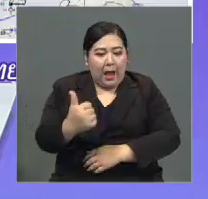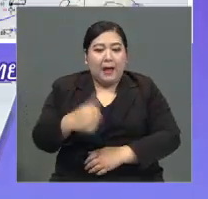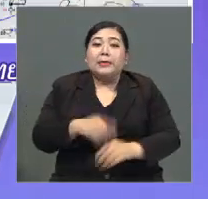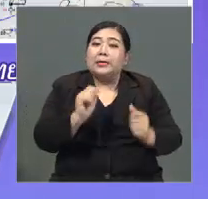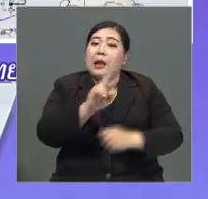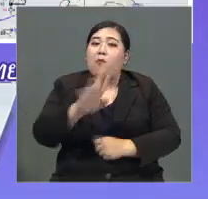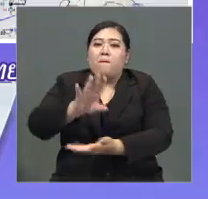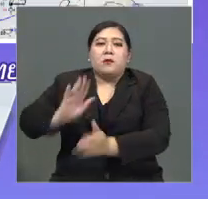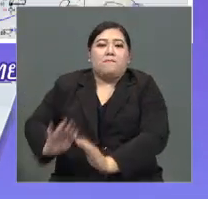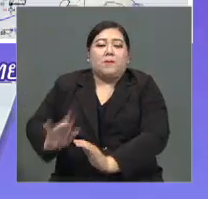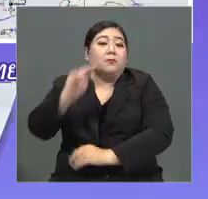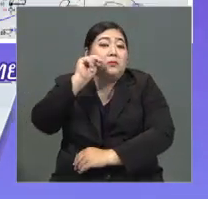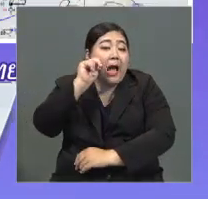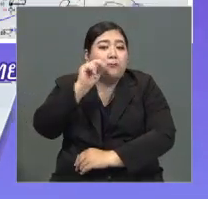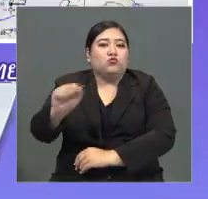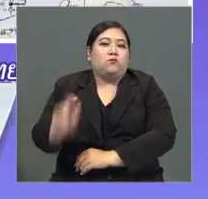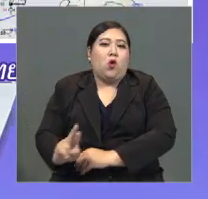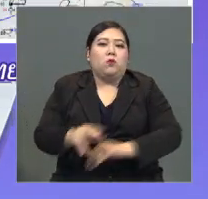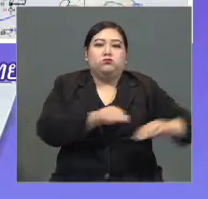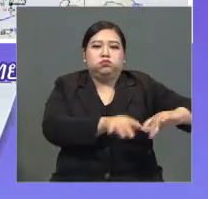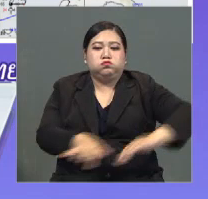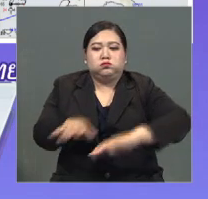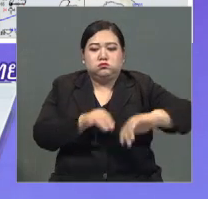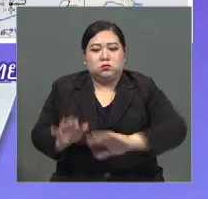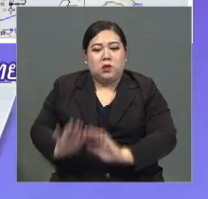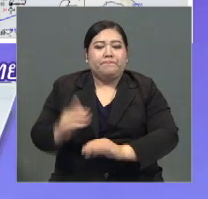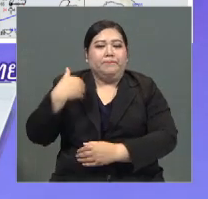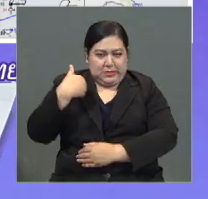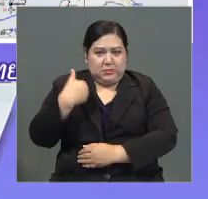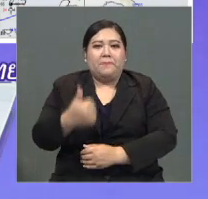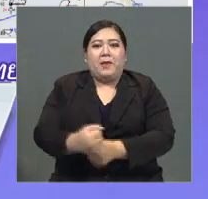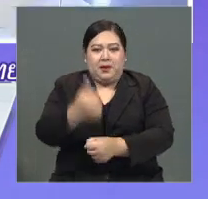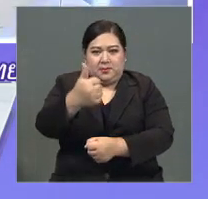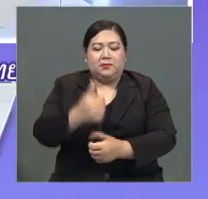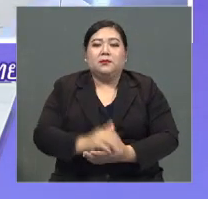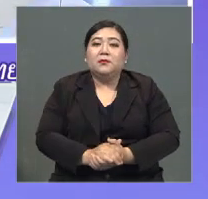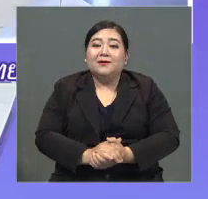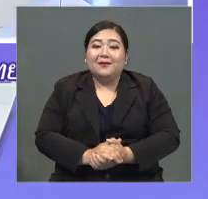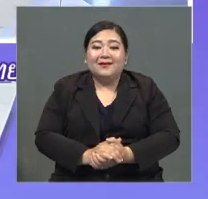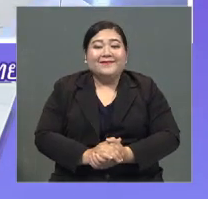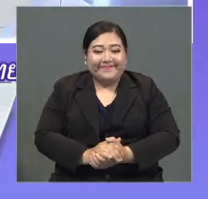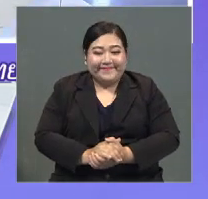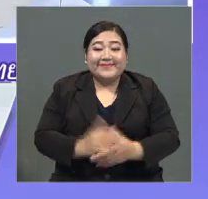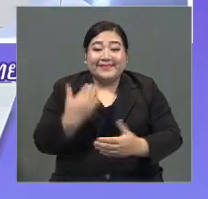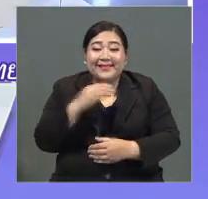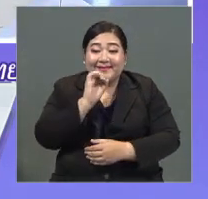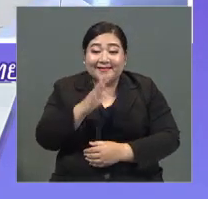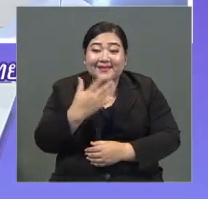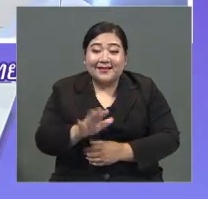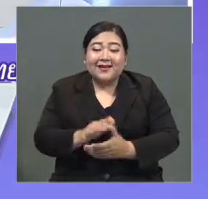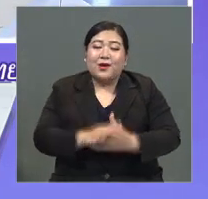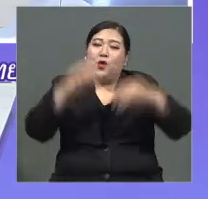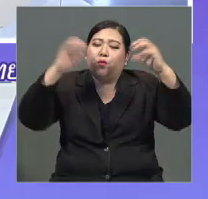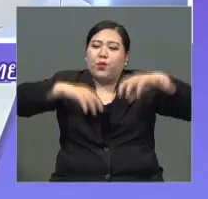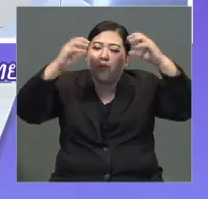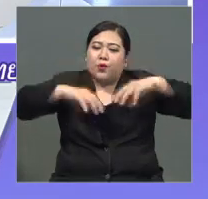นี้เข้าระบบชนประทานครัอย่ที่ท่านาธิบัดีบอกว่าตอนนี้แน่นอนพอผ้านตกเป็นปริมาณที่